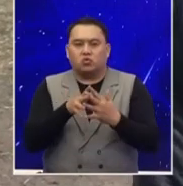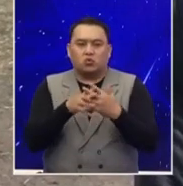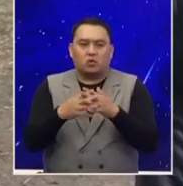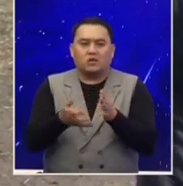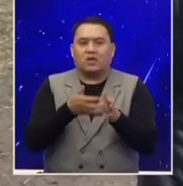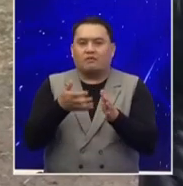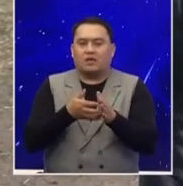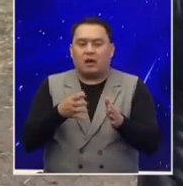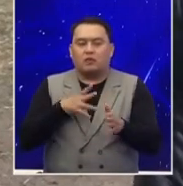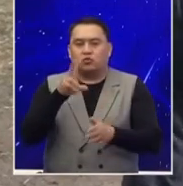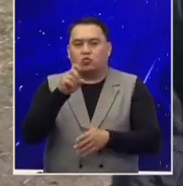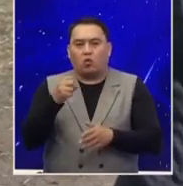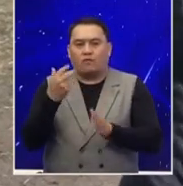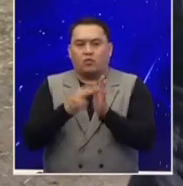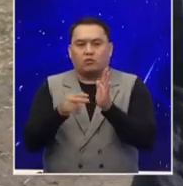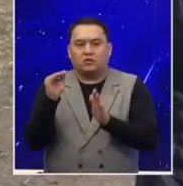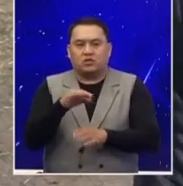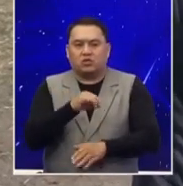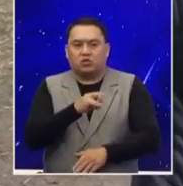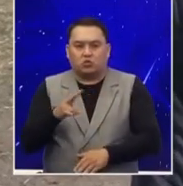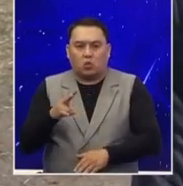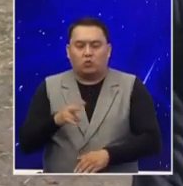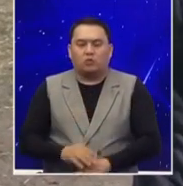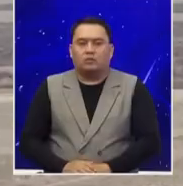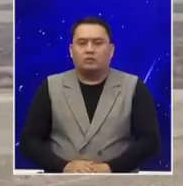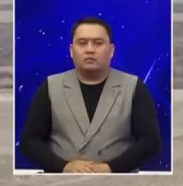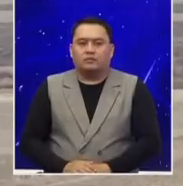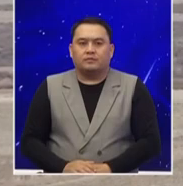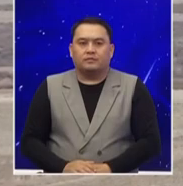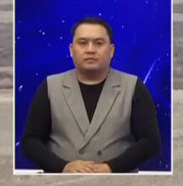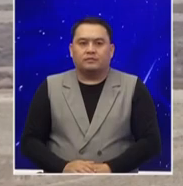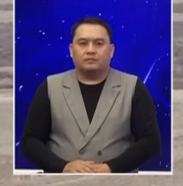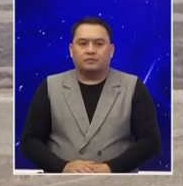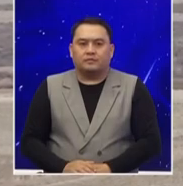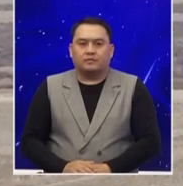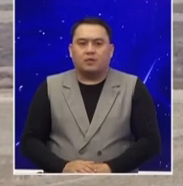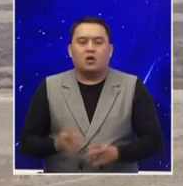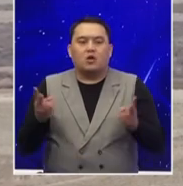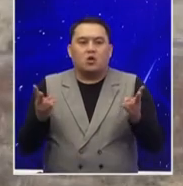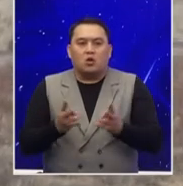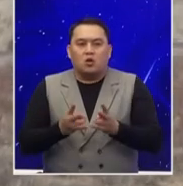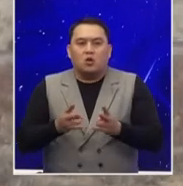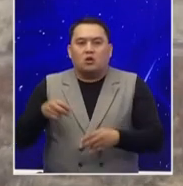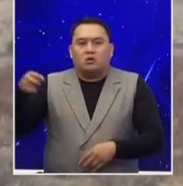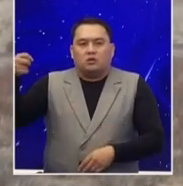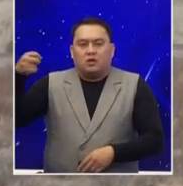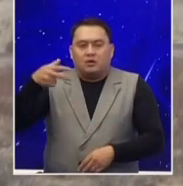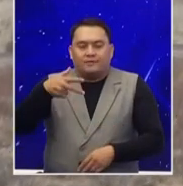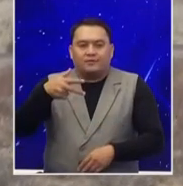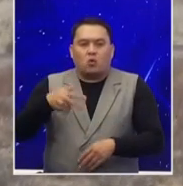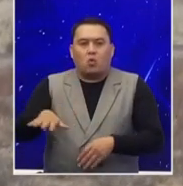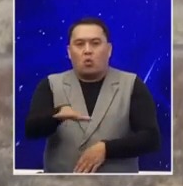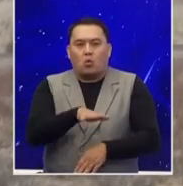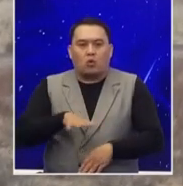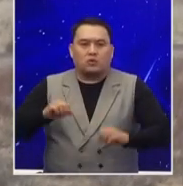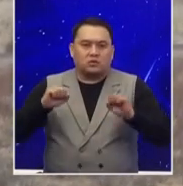плану, было собрано 186 тысяч тонн грубых кормов. Стоит отметить, что солнечная сторона горы Аспантау даже в